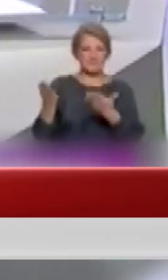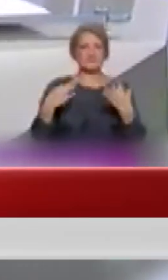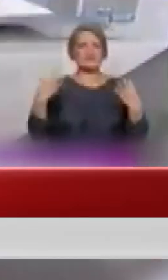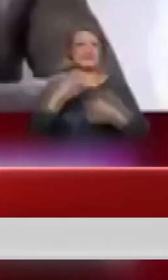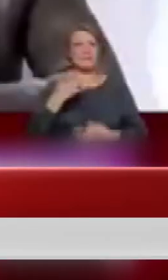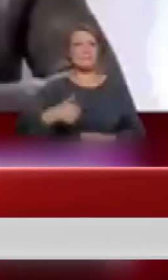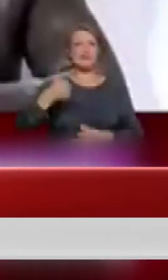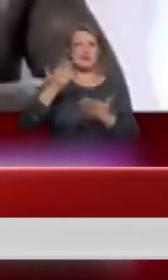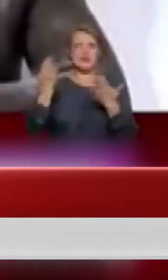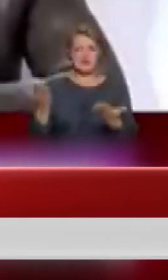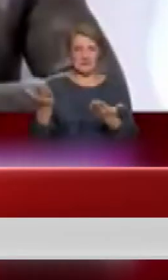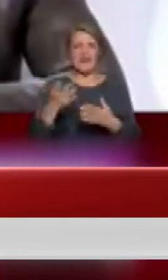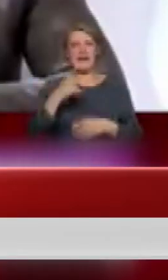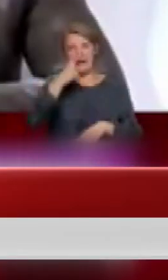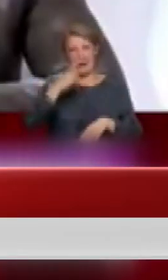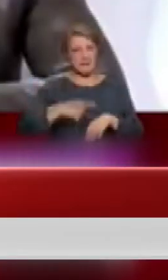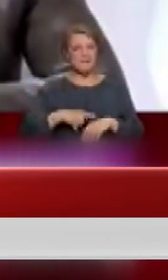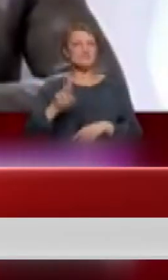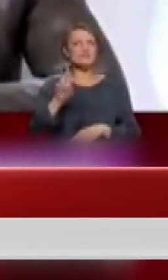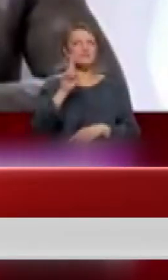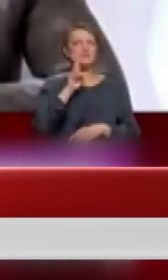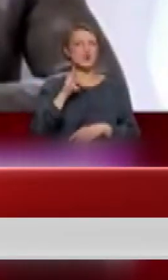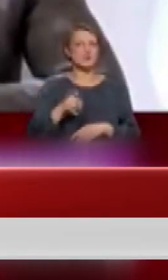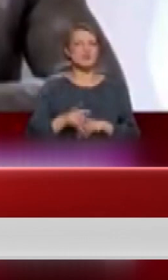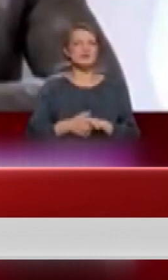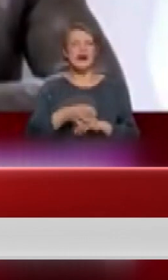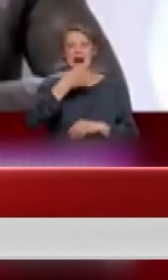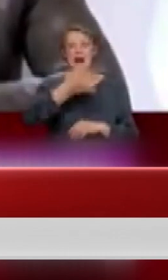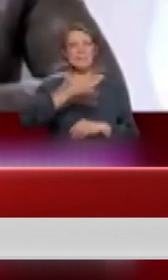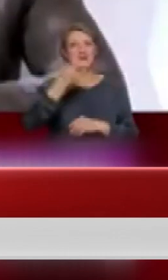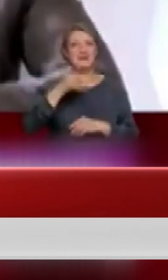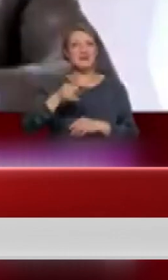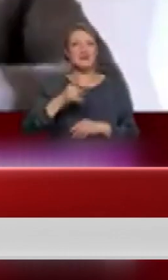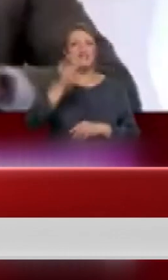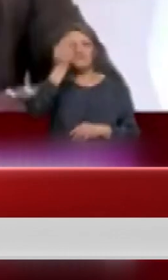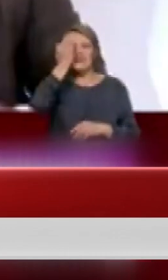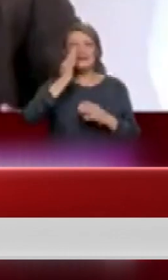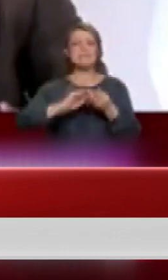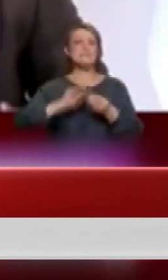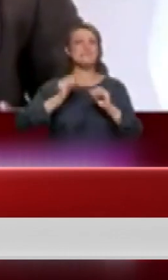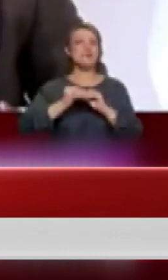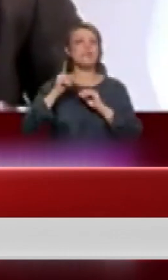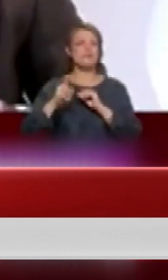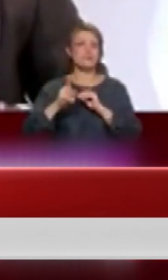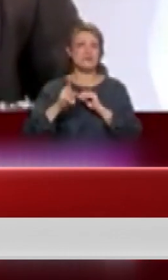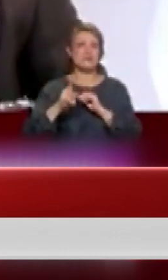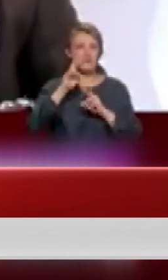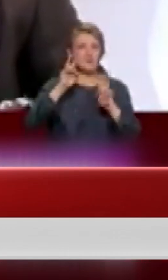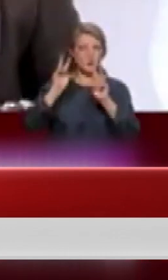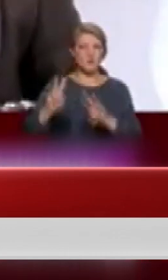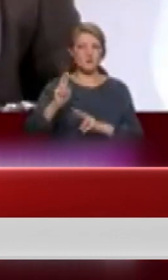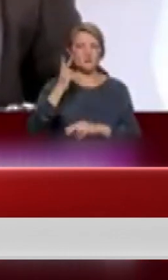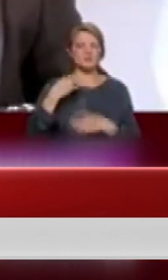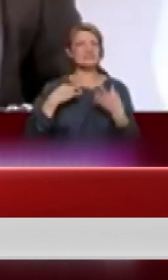İzmir Büyükşehir Belediye Başkanı Tunç Soyer FOX TV'de önemli açıklamalarda bulundu Başkan Soyer programda derinleşen